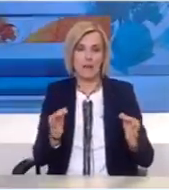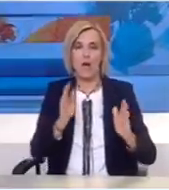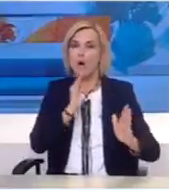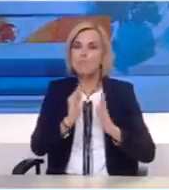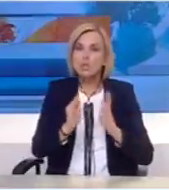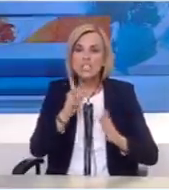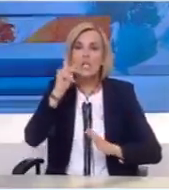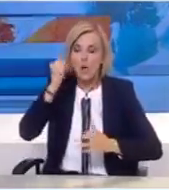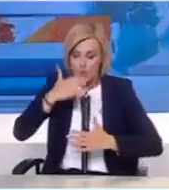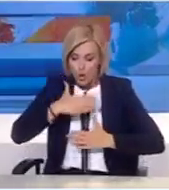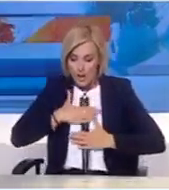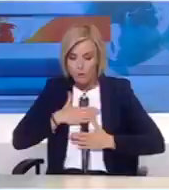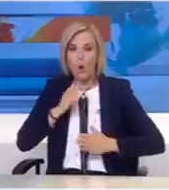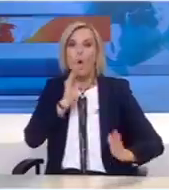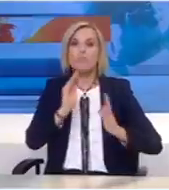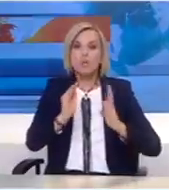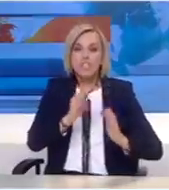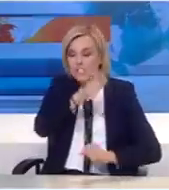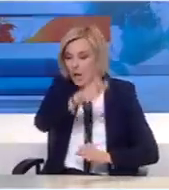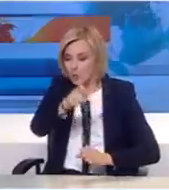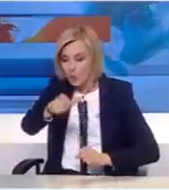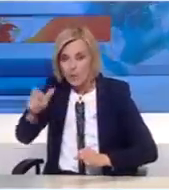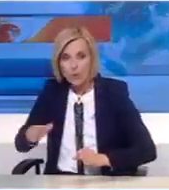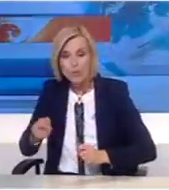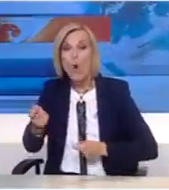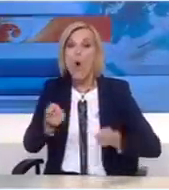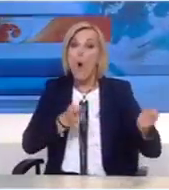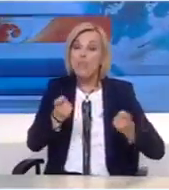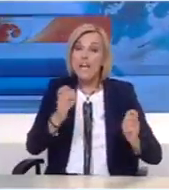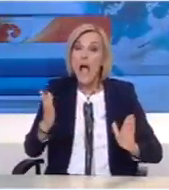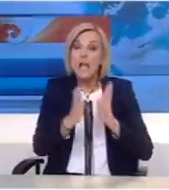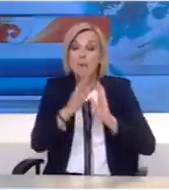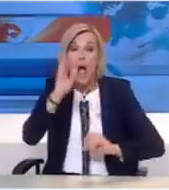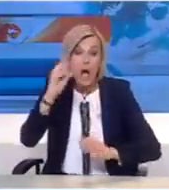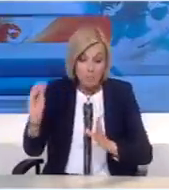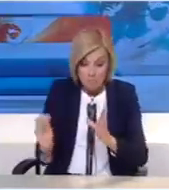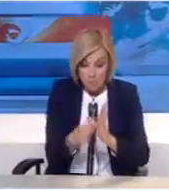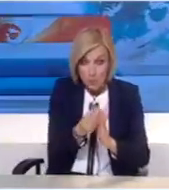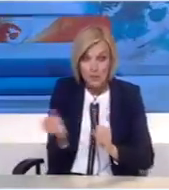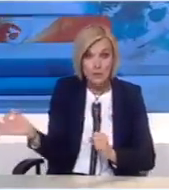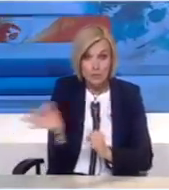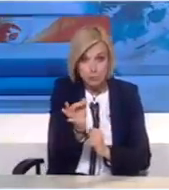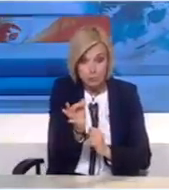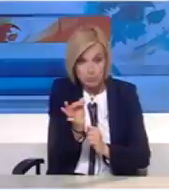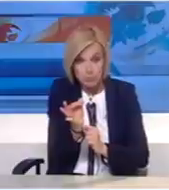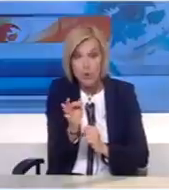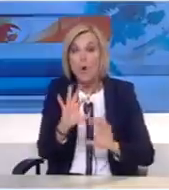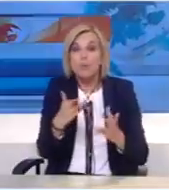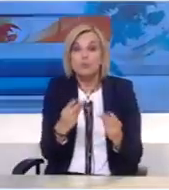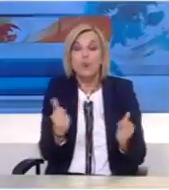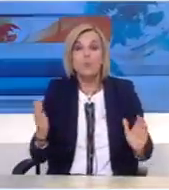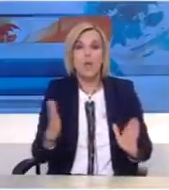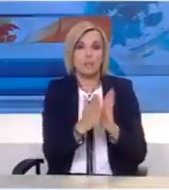και προστασίας γενικά των δομών αυτών και βεβαίως οδηγίες αντιμετώπισης ενός περιστατικού. Φαντάζομαι ότι όπως ένας